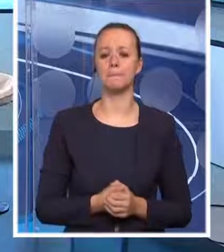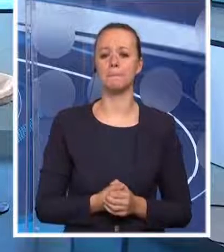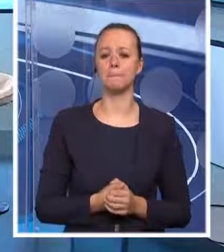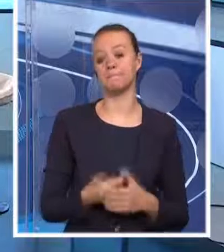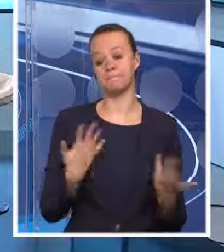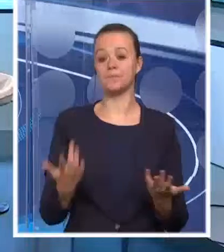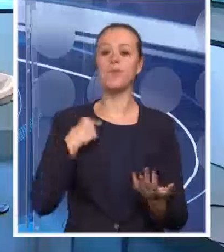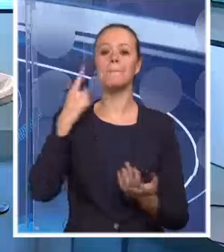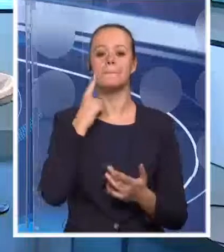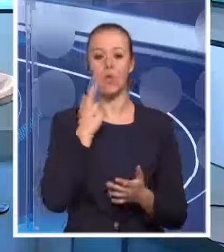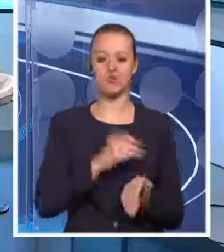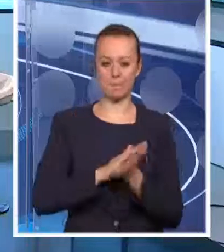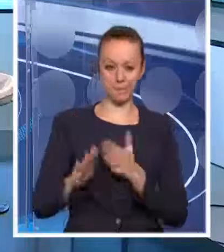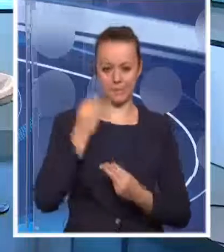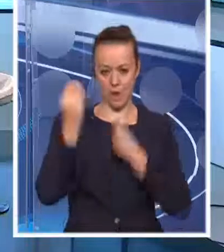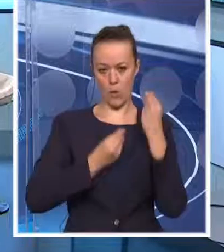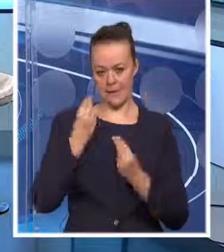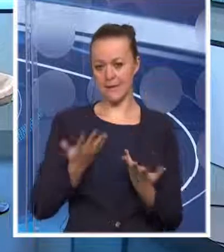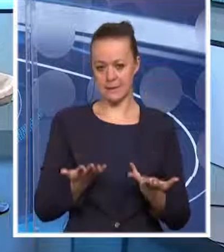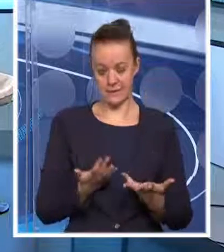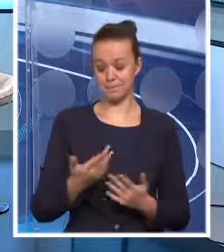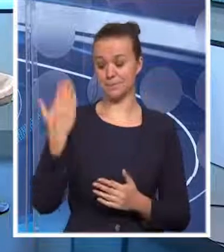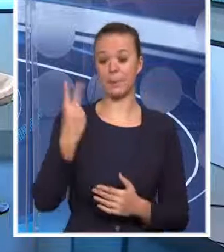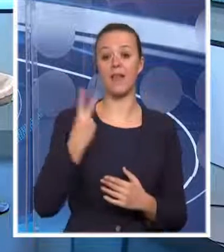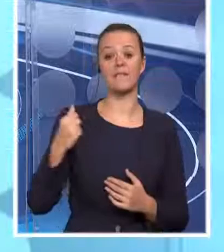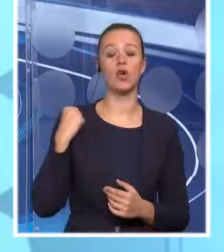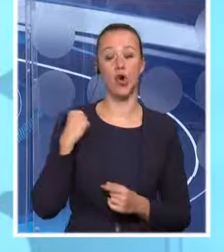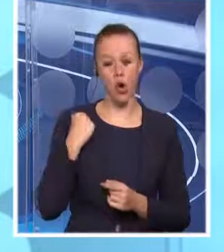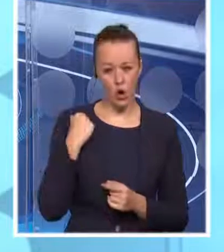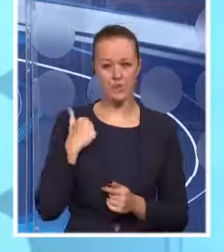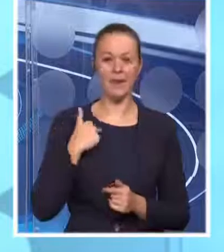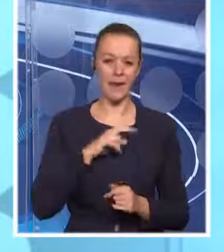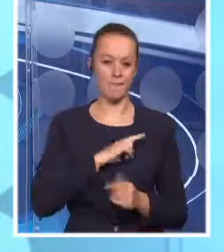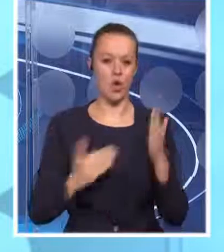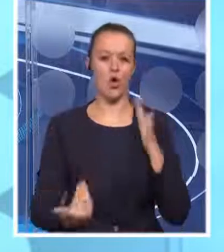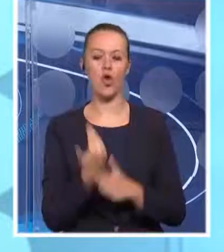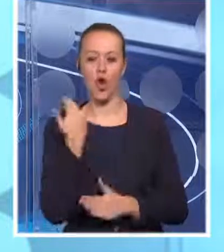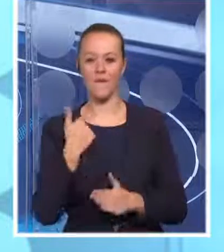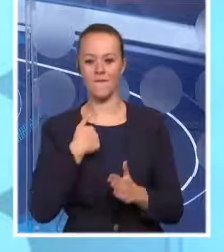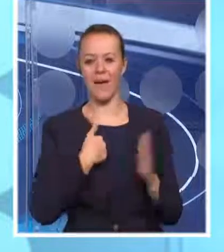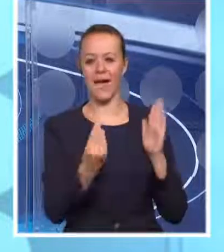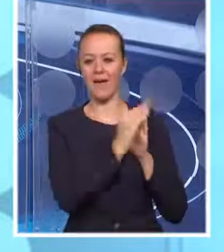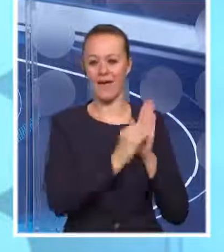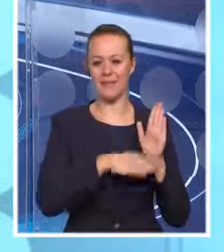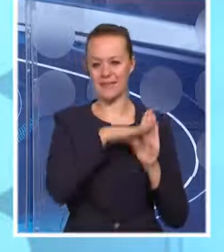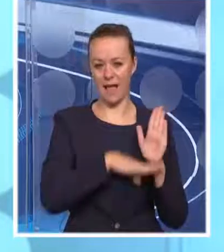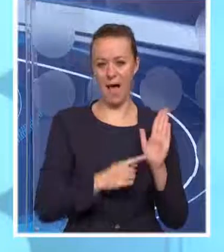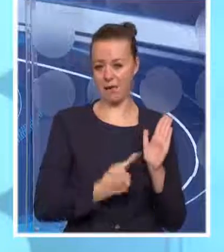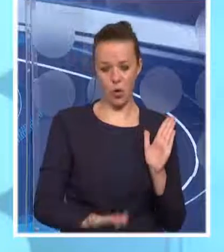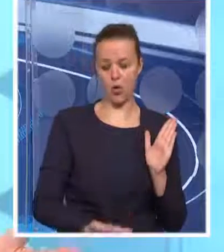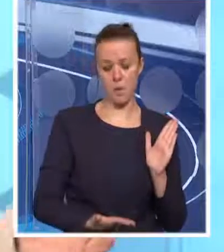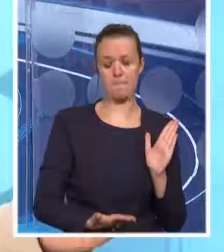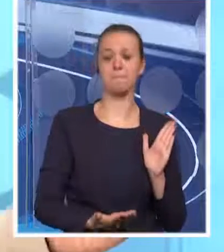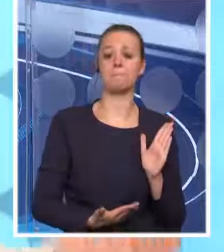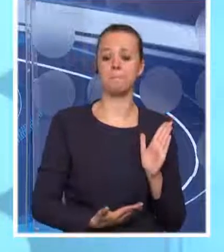pokušati plastično da objasnim. Mi smo u prethodne dve godine uveli neke novine u našu regulativu. Naprimjer, do sada,